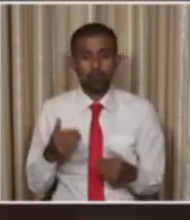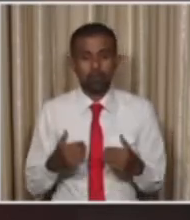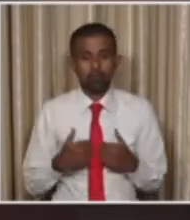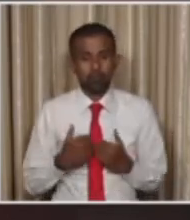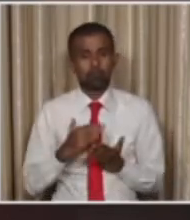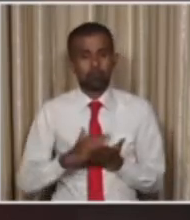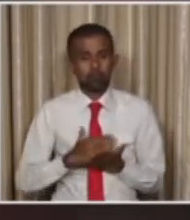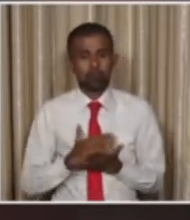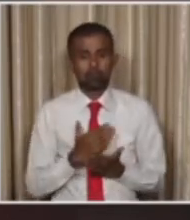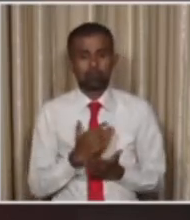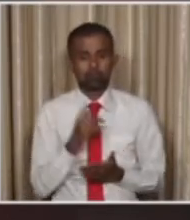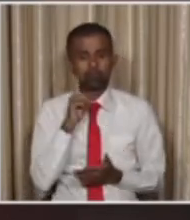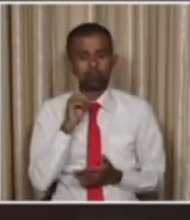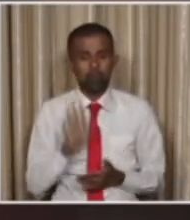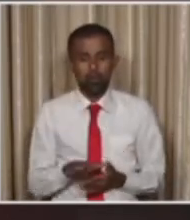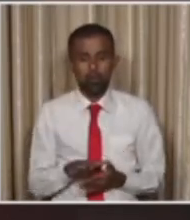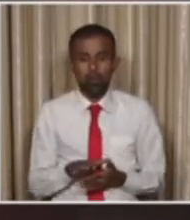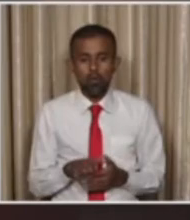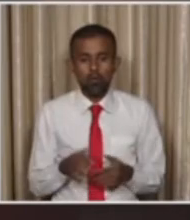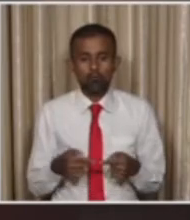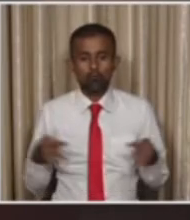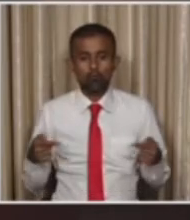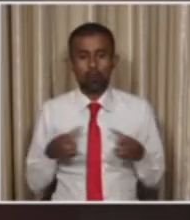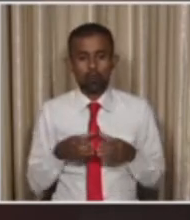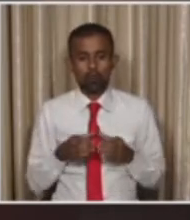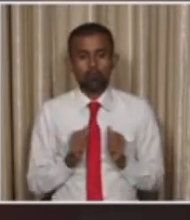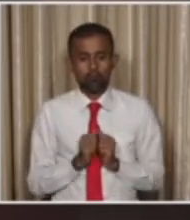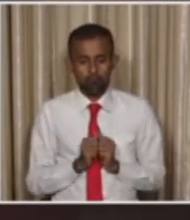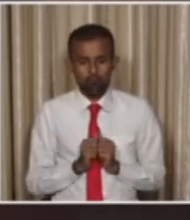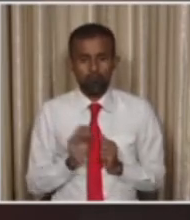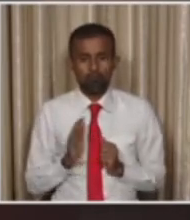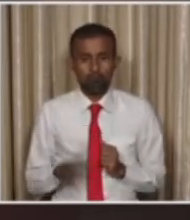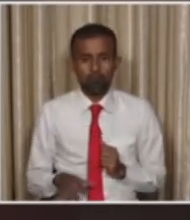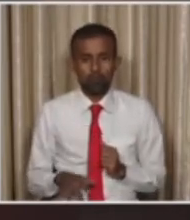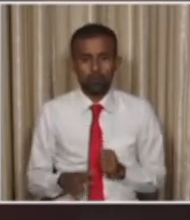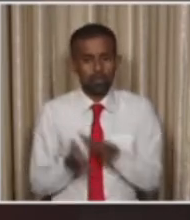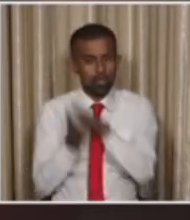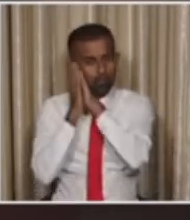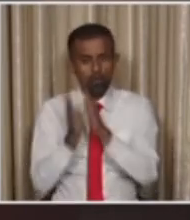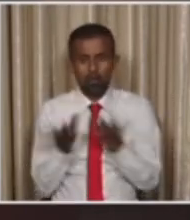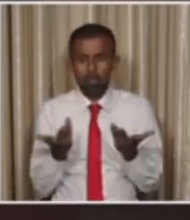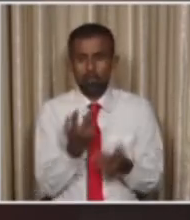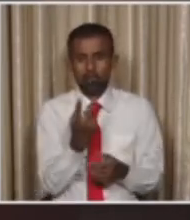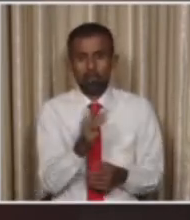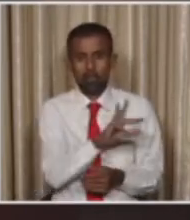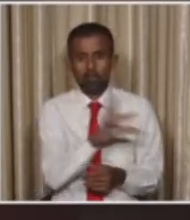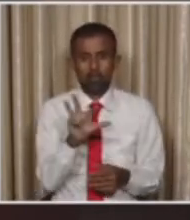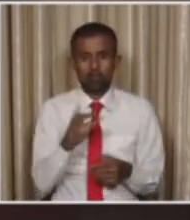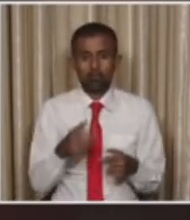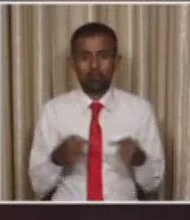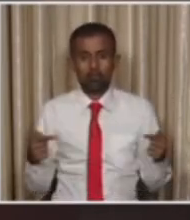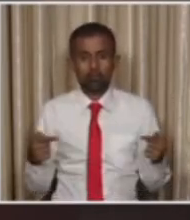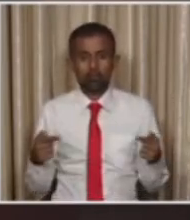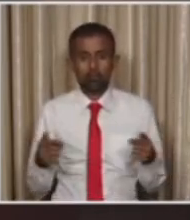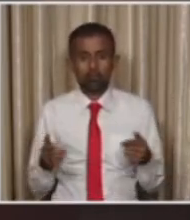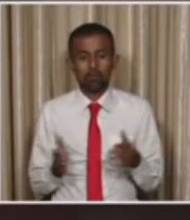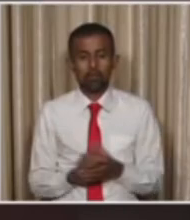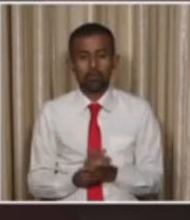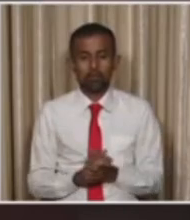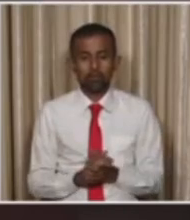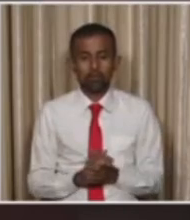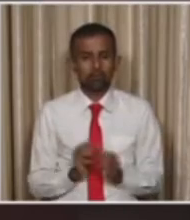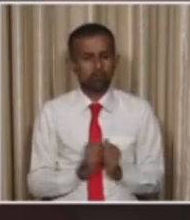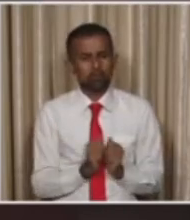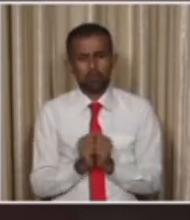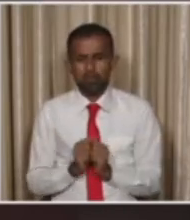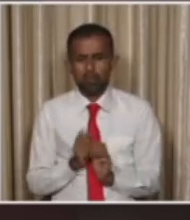කරේ කියලා. එතුමා විපක්ෂේ ඉඳන් වැඩ කරා. එතුමා බුදියගෙන හිටියේ නැහැ 2019 විපක්ෂයට ගිහිල්ලා. එතුමා කරන්න